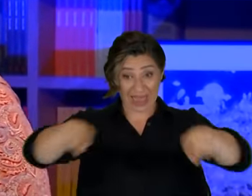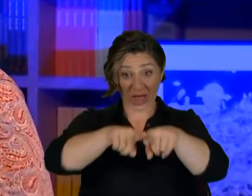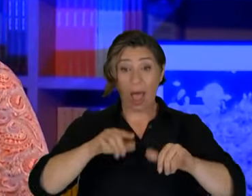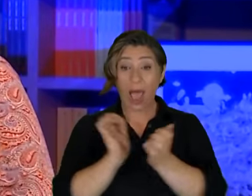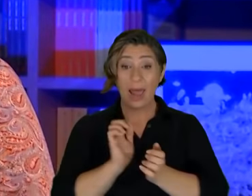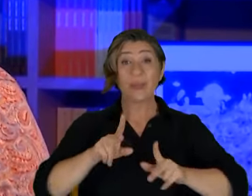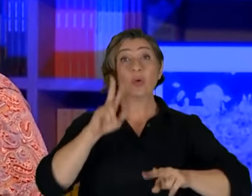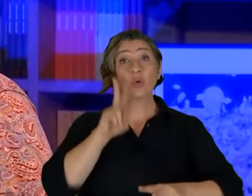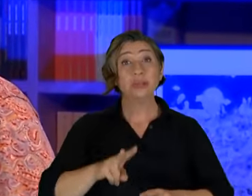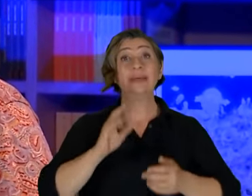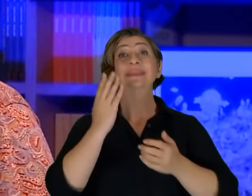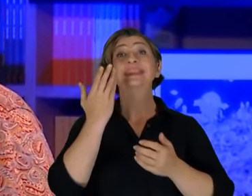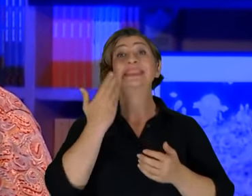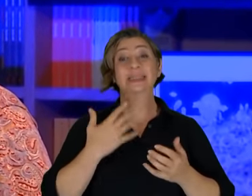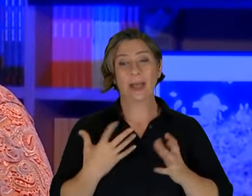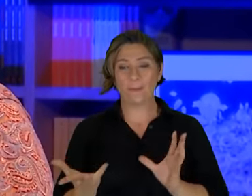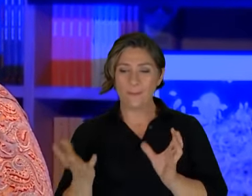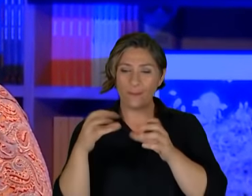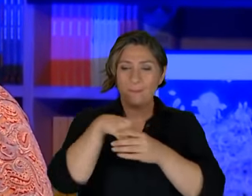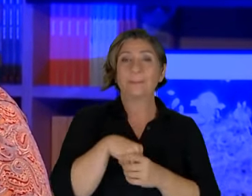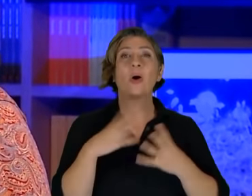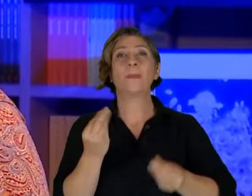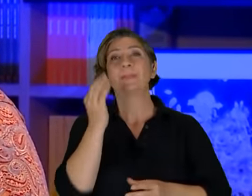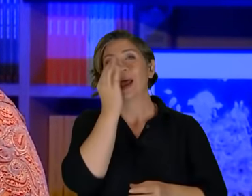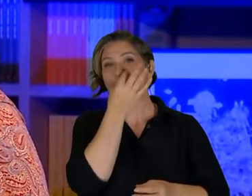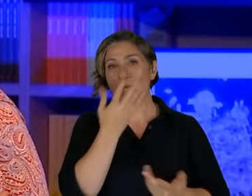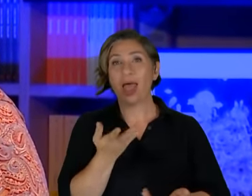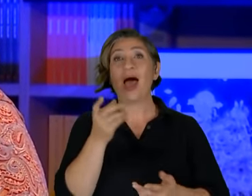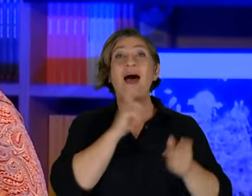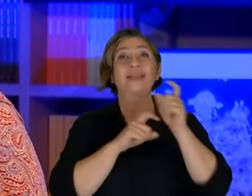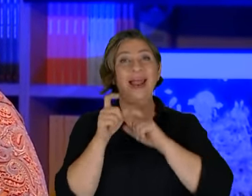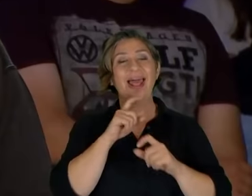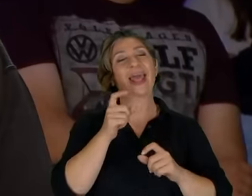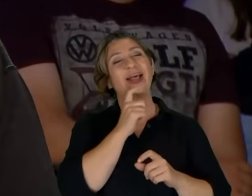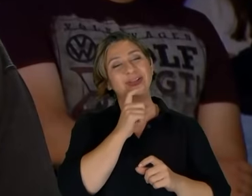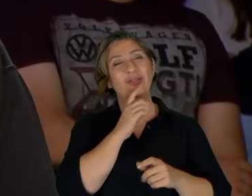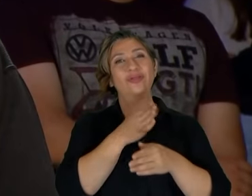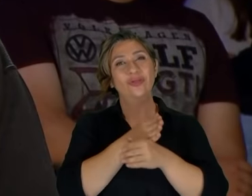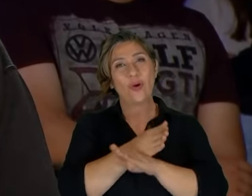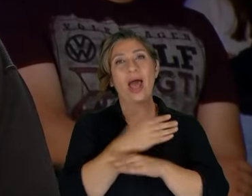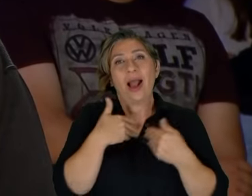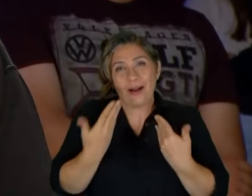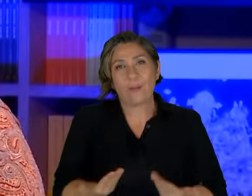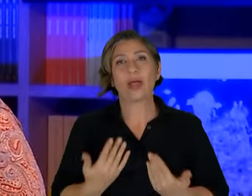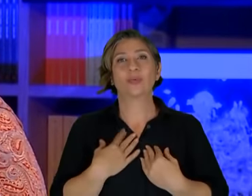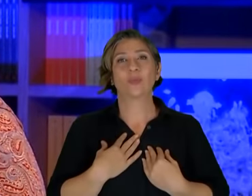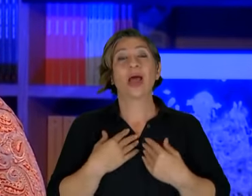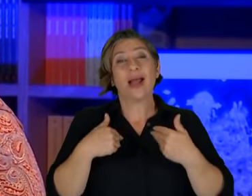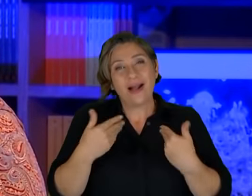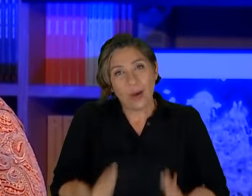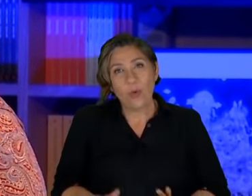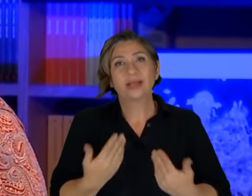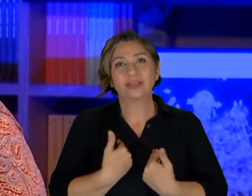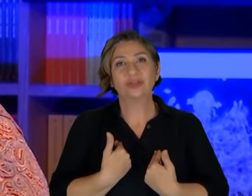zaman seyirciyle bütünleşmem daha kolay oluyor. Onları hatalarıyla ve yanlışlarıyla ve doğrularıyla kabul ediyorum. Kabul edince